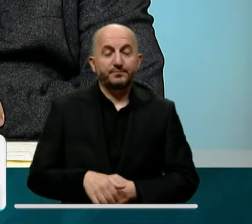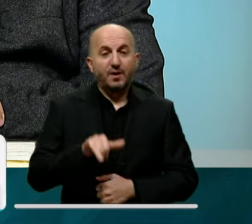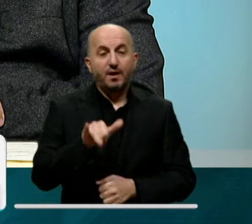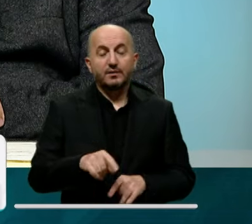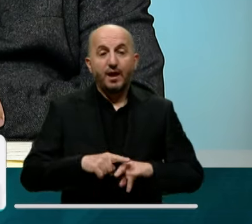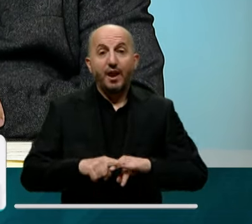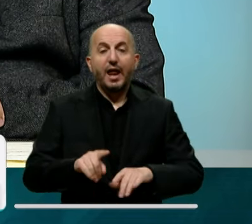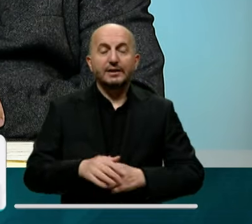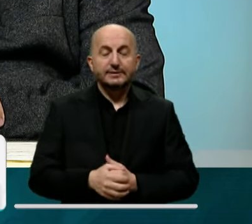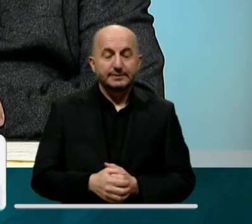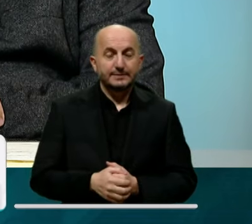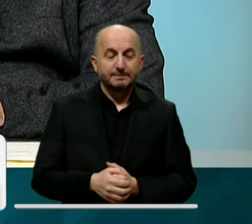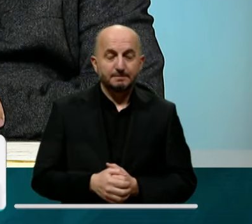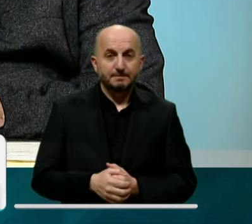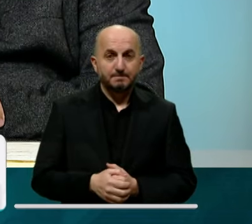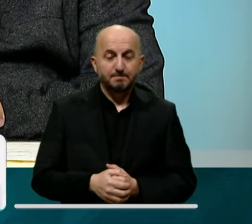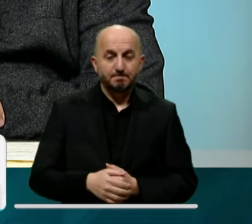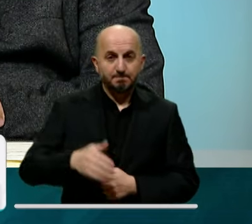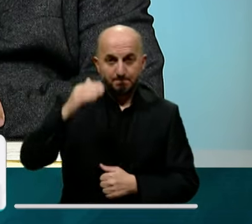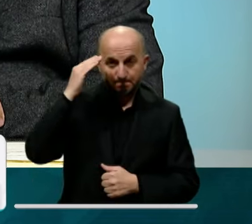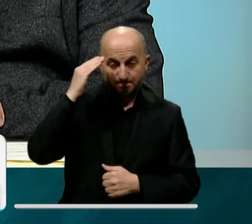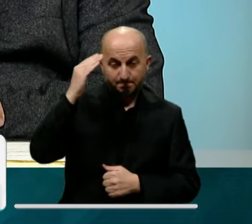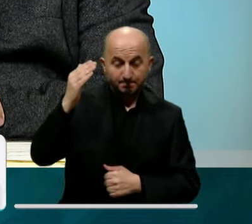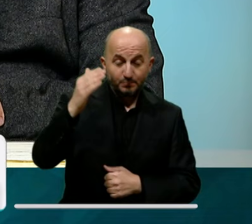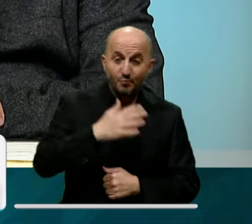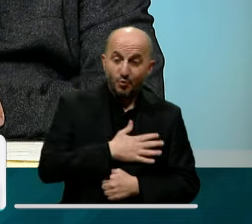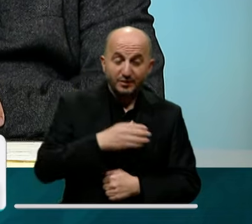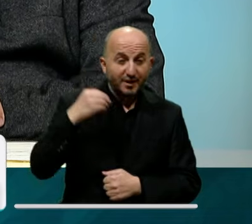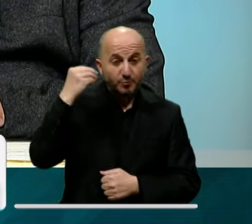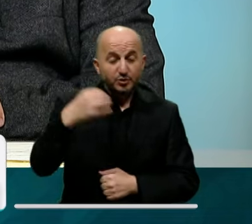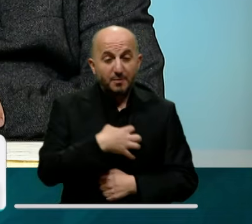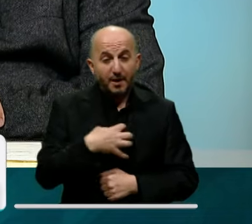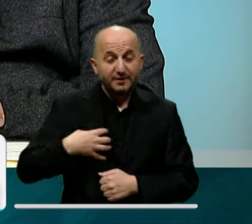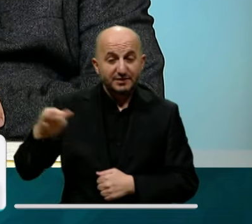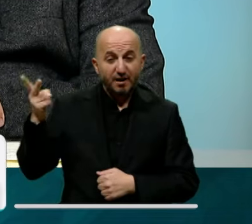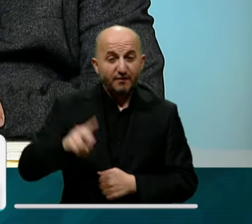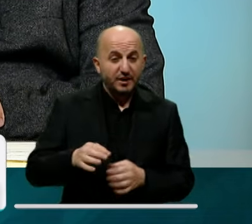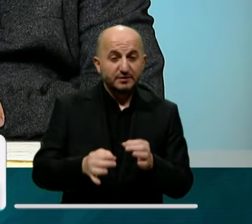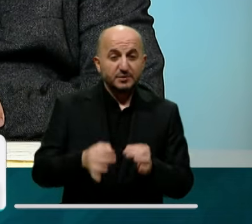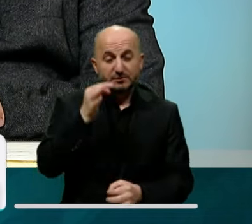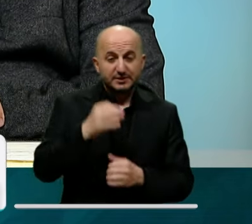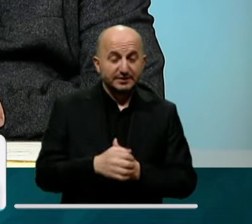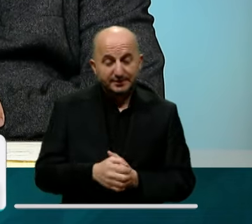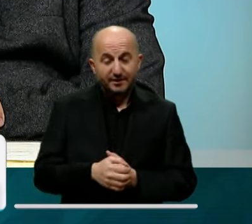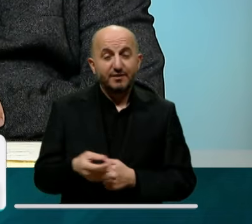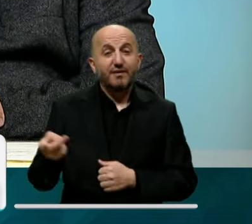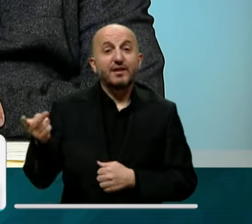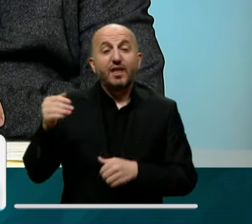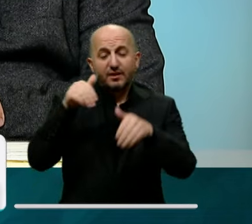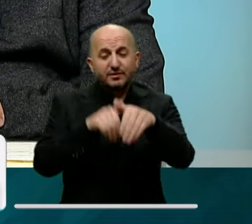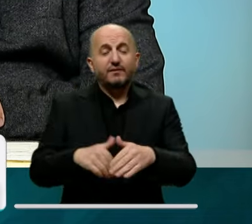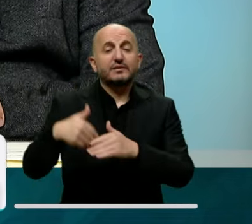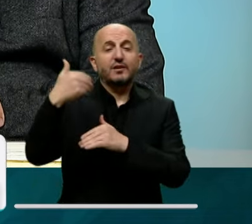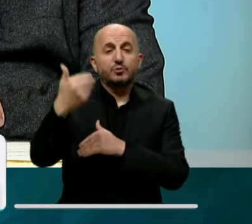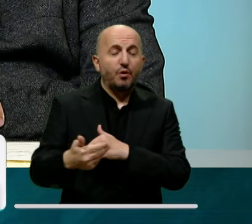etsin Miraç isimli bir izleyicimiz selamları var di muhterem hocam annesi vefat etmiş bir insan vefat definden